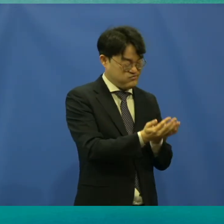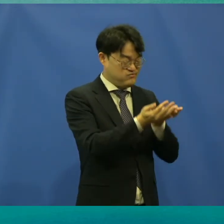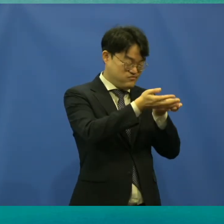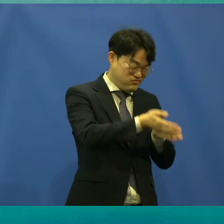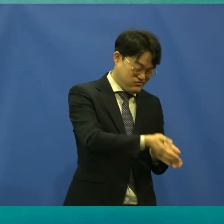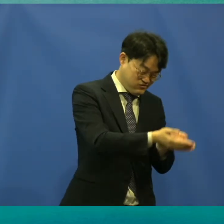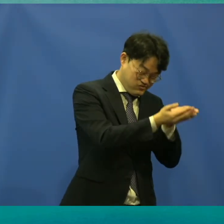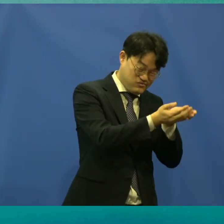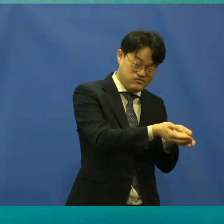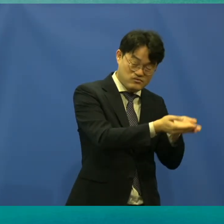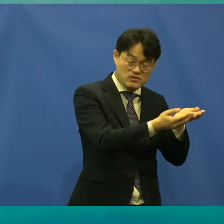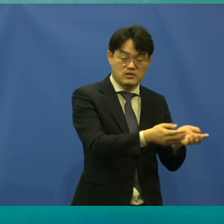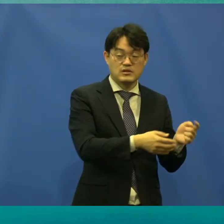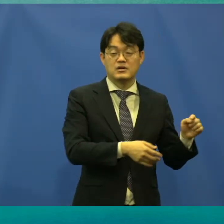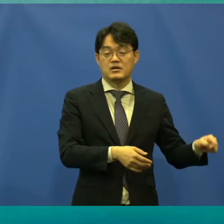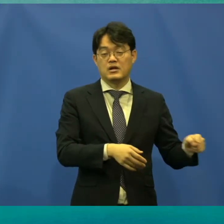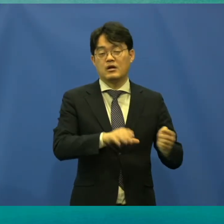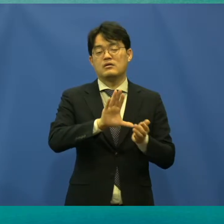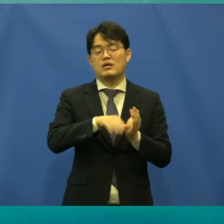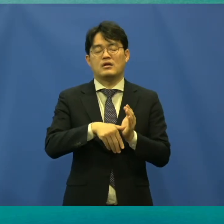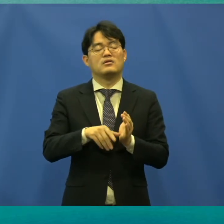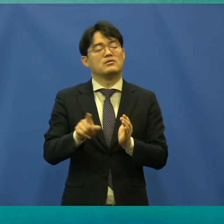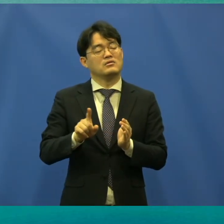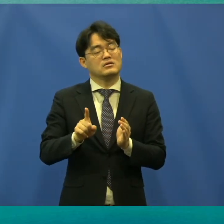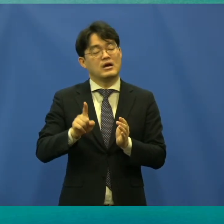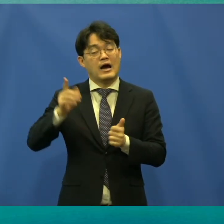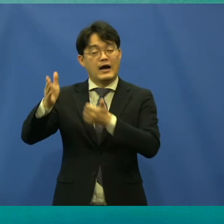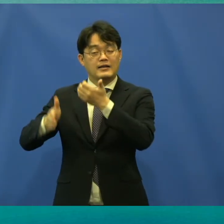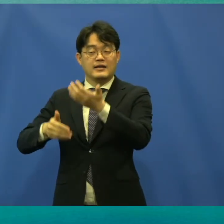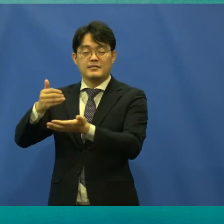무엇보다도 하나님의 인내가